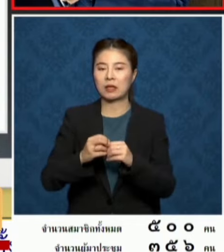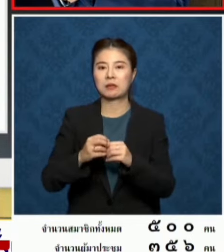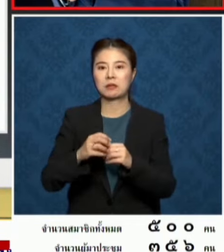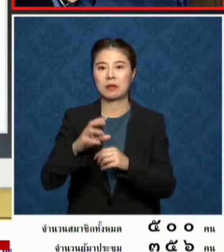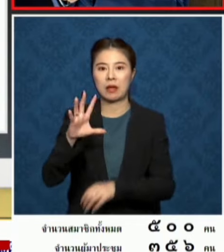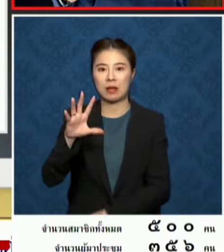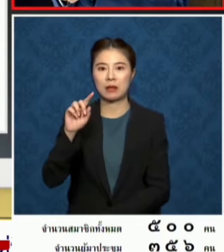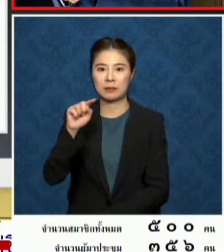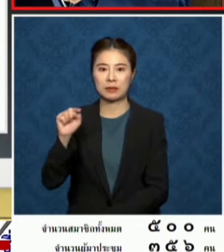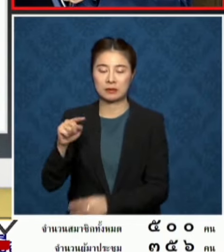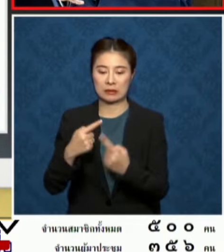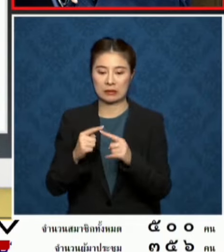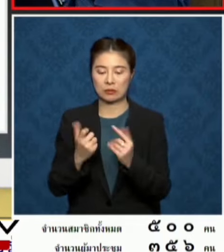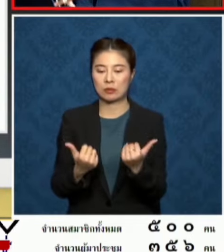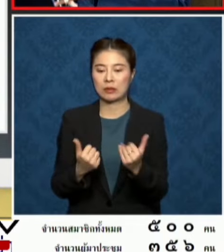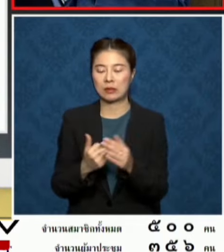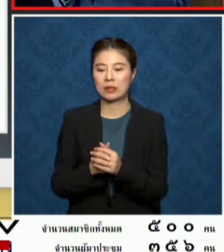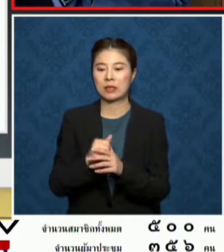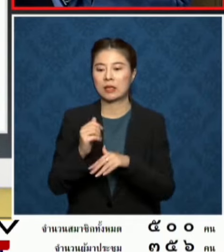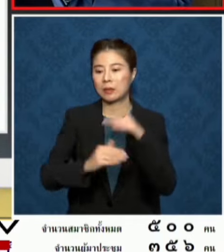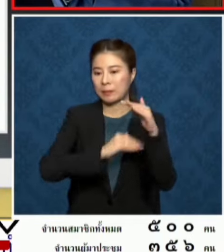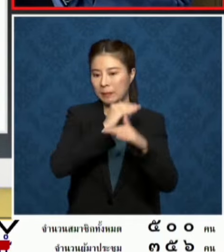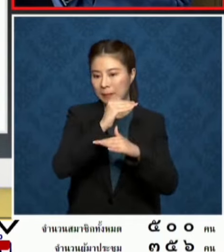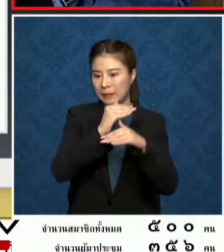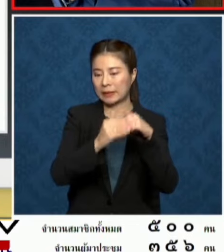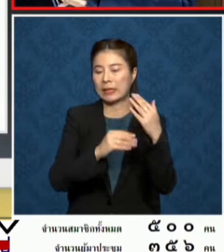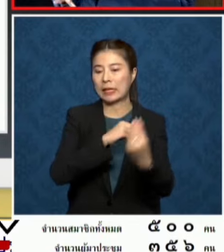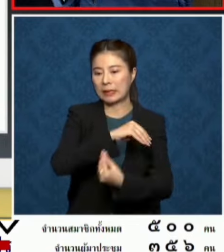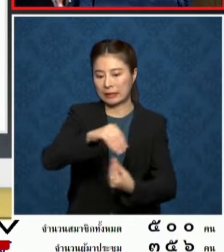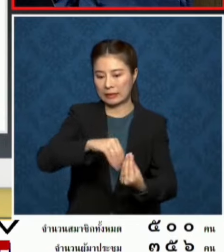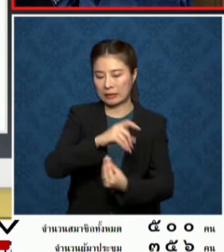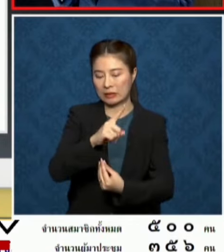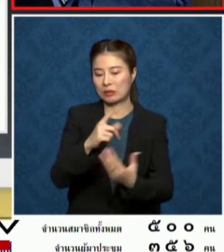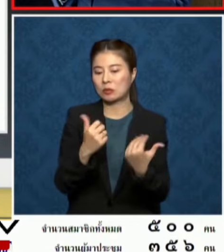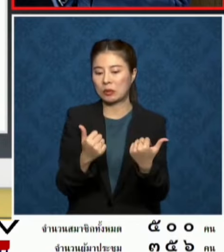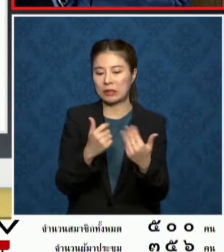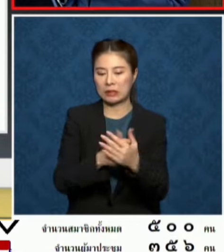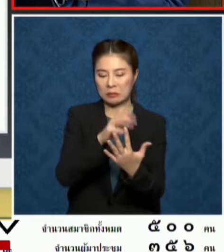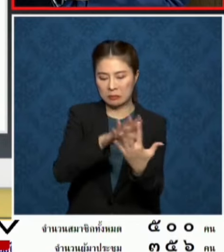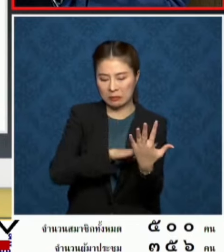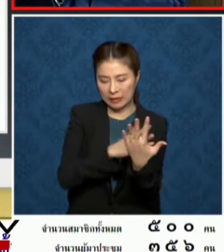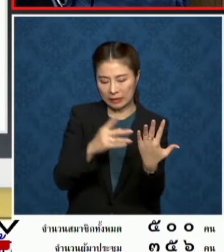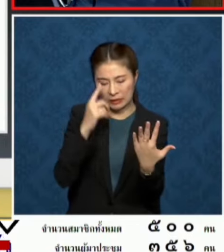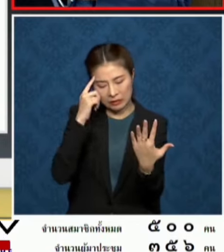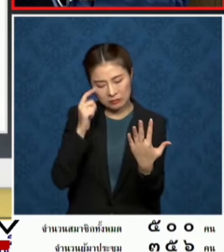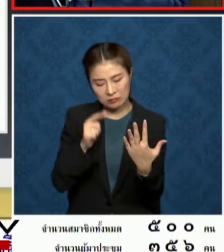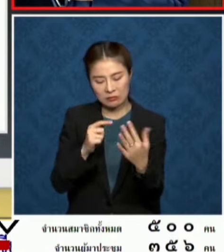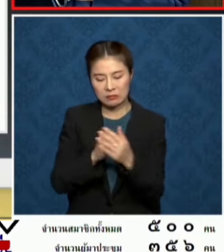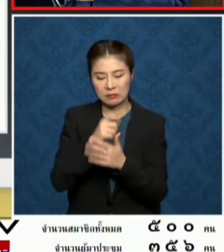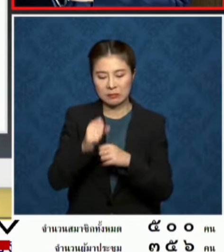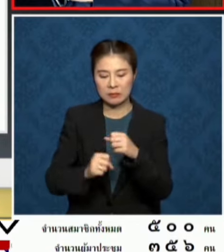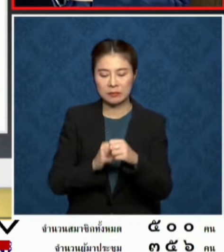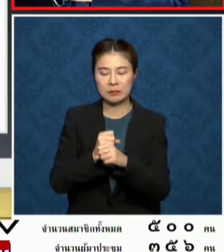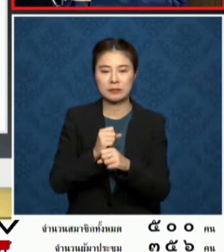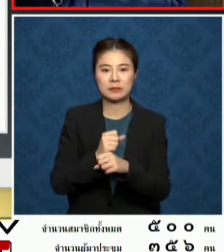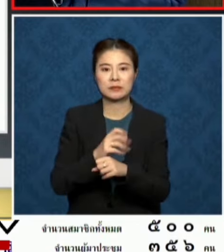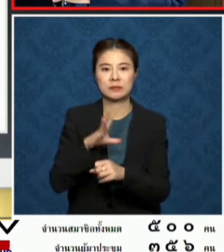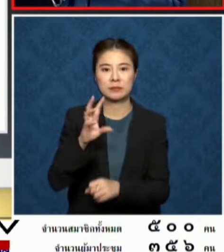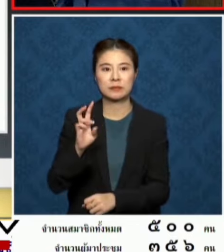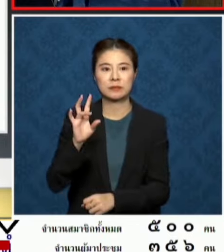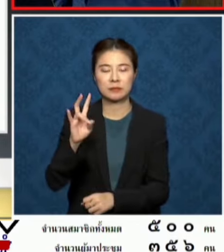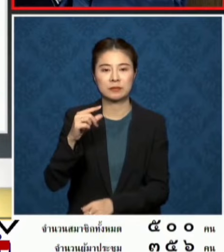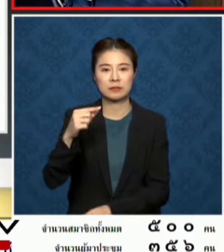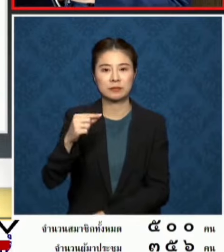าสุดของสภาพัฒน์นะคะที่ได้มีการประมาณการเนี่ยงบประมาณไม่ใช่ค่ะ GDP ของปี67เนี่ยน่าจะโตเพียงแ